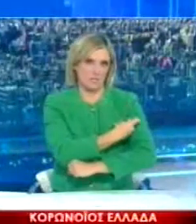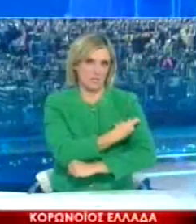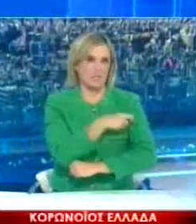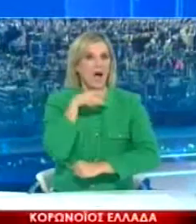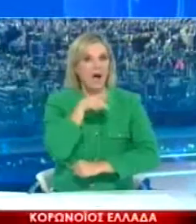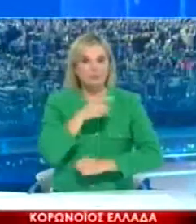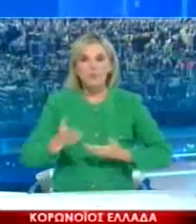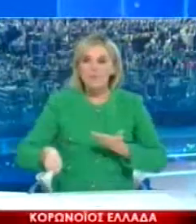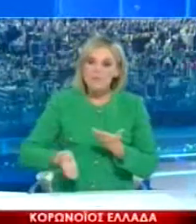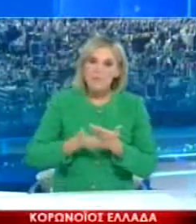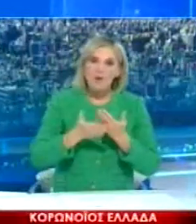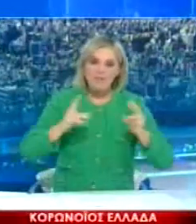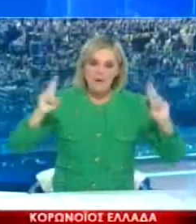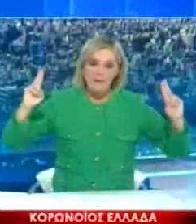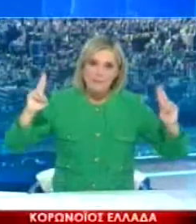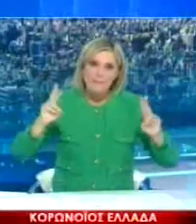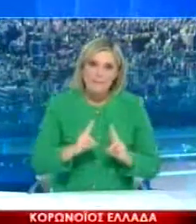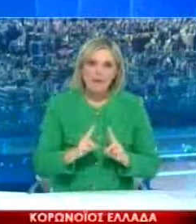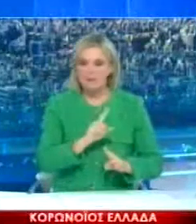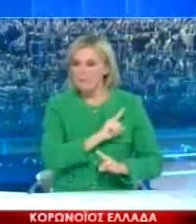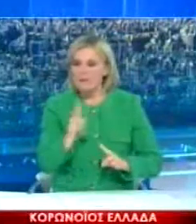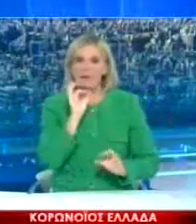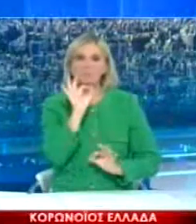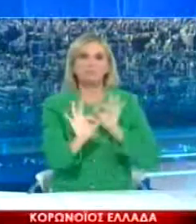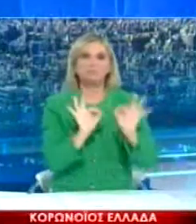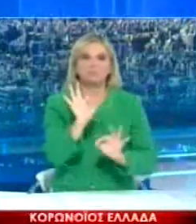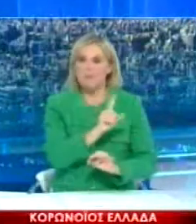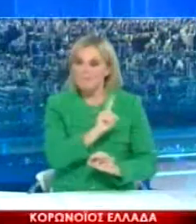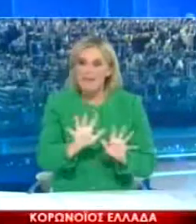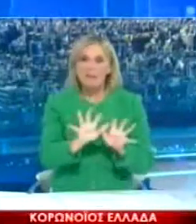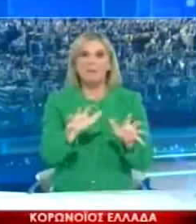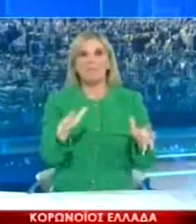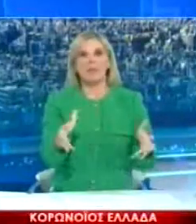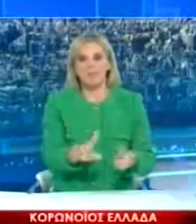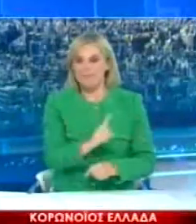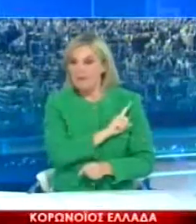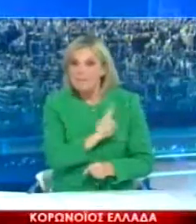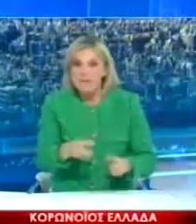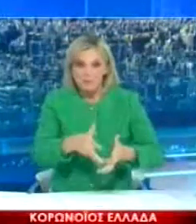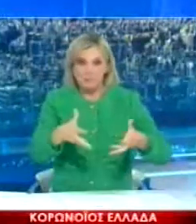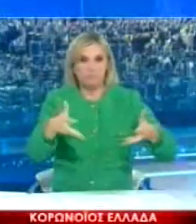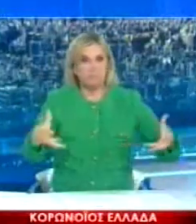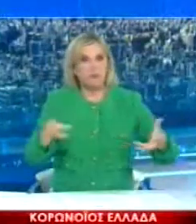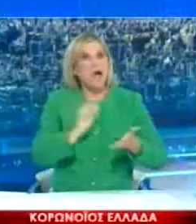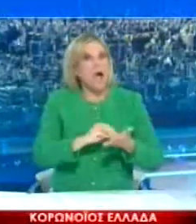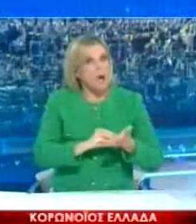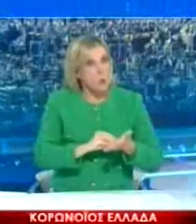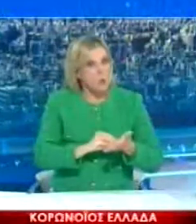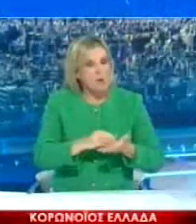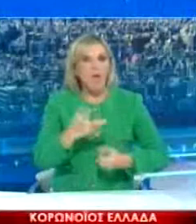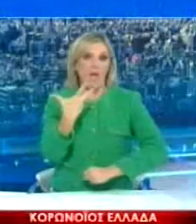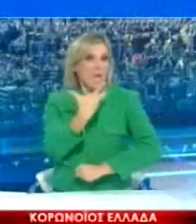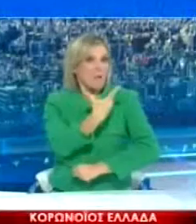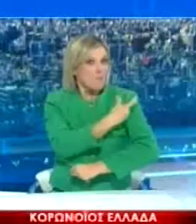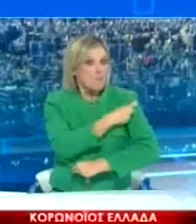της εξάπλωσης της παραλλαγής Δέλτα και της προστασίας από σοβαρή νόσο των ευάλωτων ατόμων,